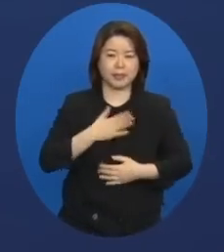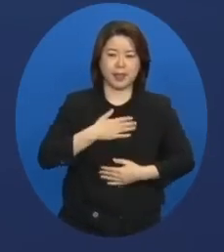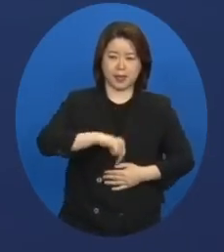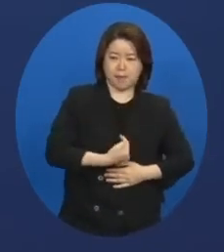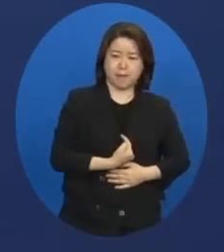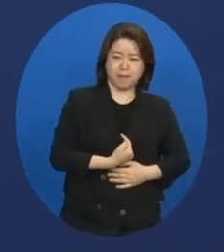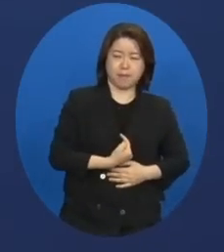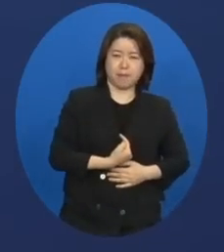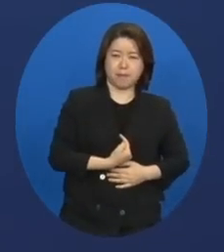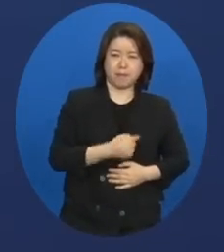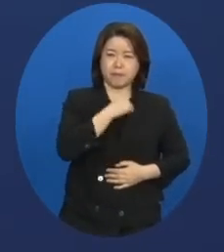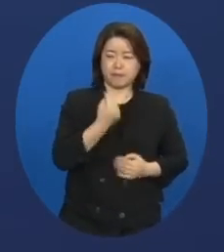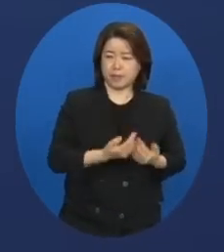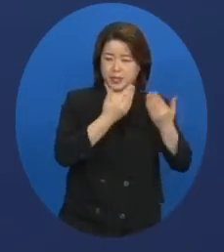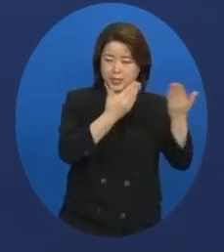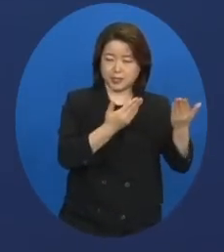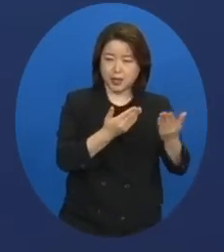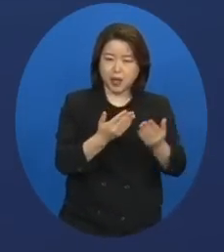희생하는 쪽을 택합니다.